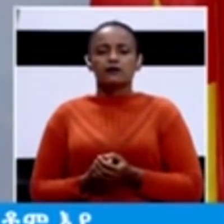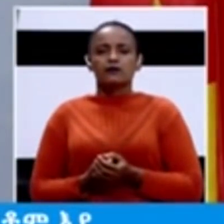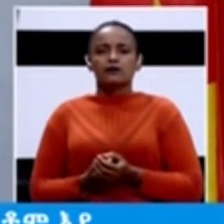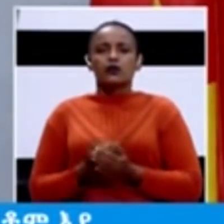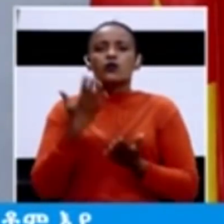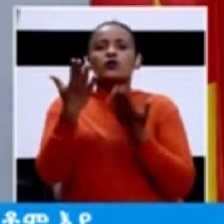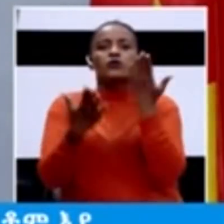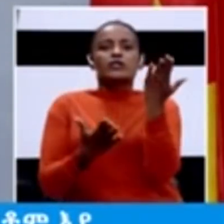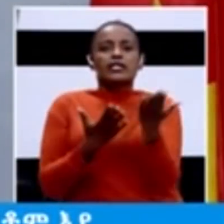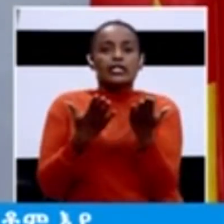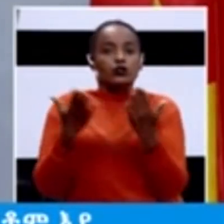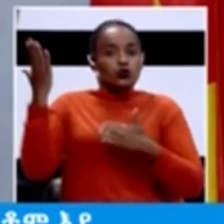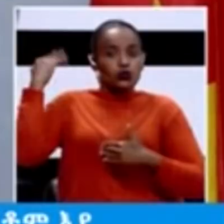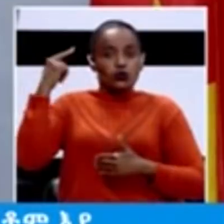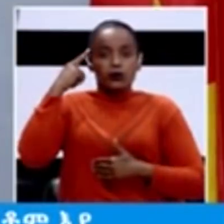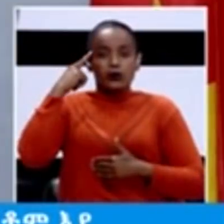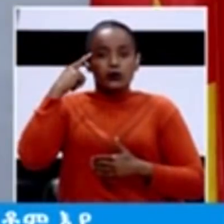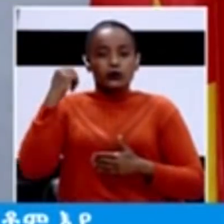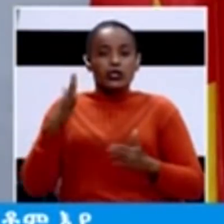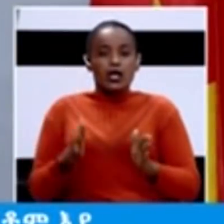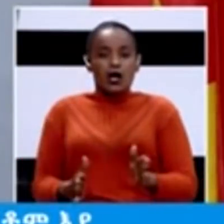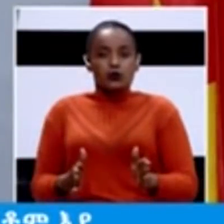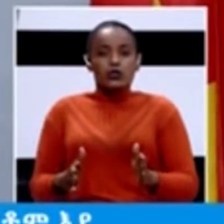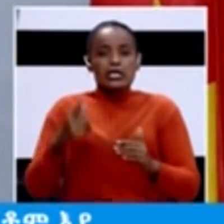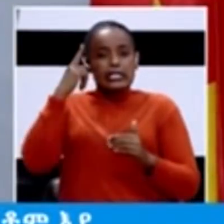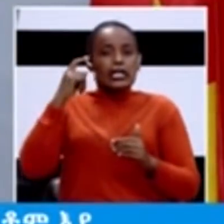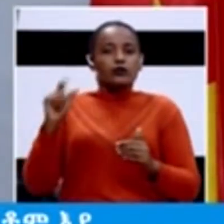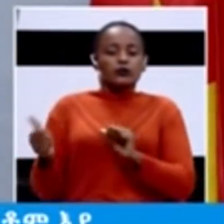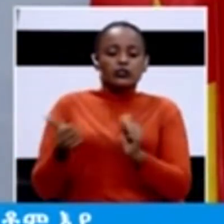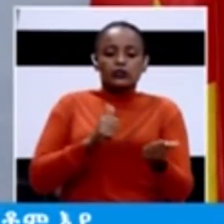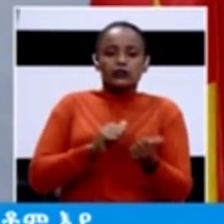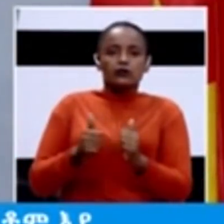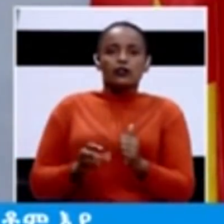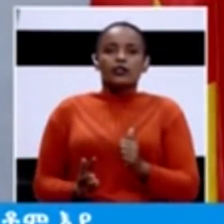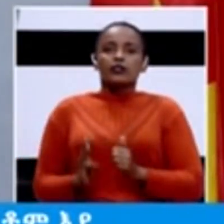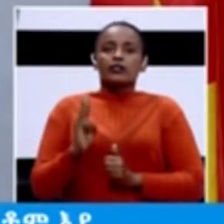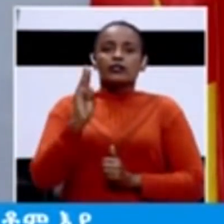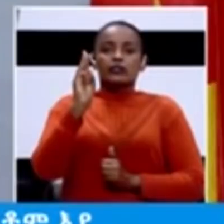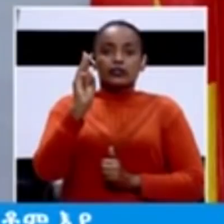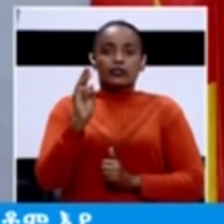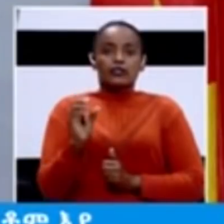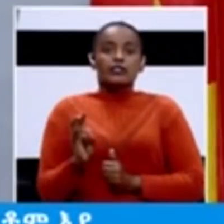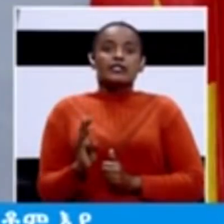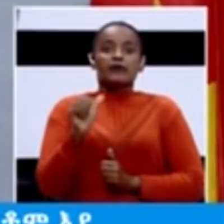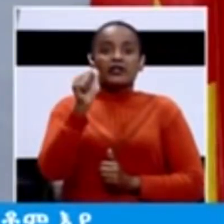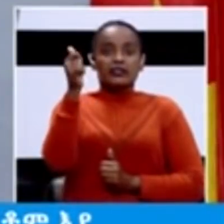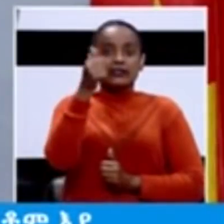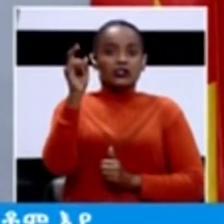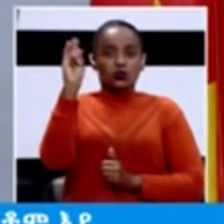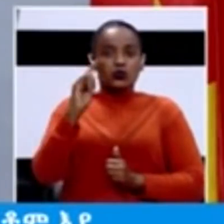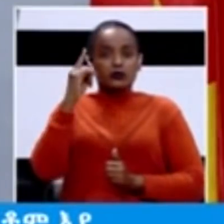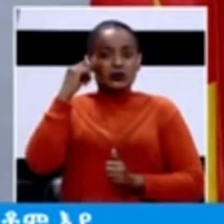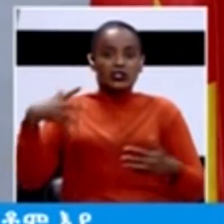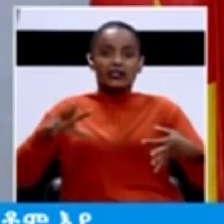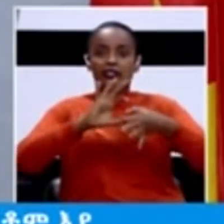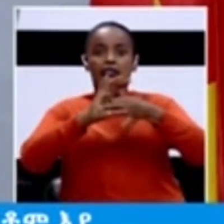ዘገልግሉ ዝነበሩ ተጋሩ ብምዃኖም ስለተጠርጠሩ ነቲ ናይ ሰሜን እዙን ምስ ተጋሩ ተኣሳሲር እዩ ተገሊፁ። ናይ ተጋሩ